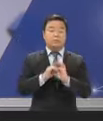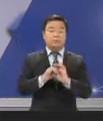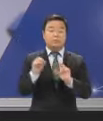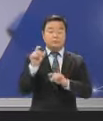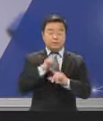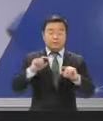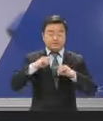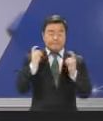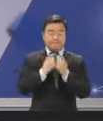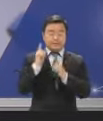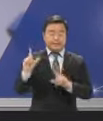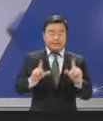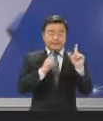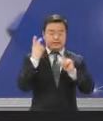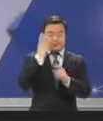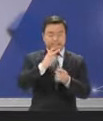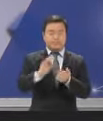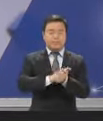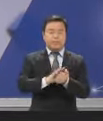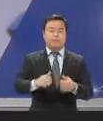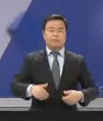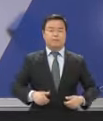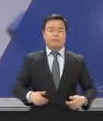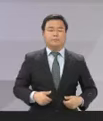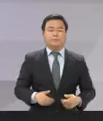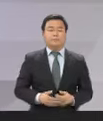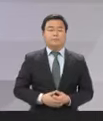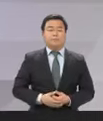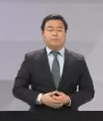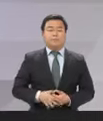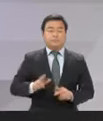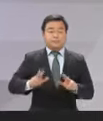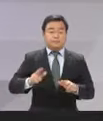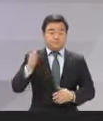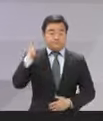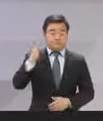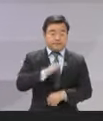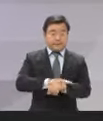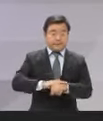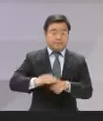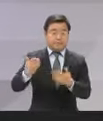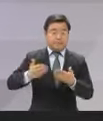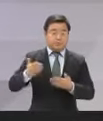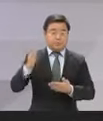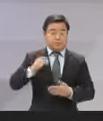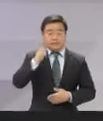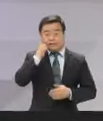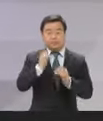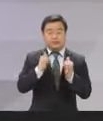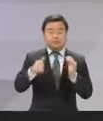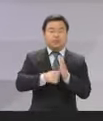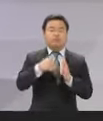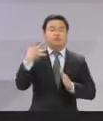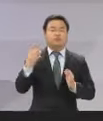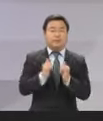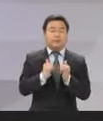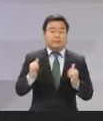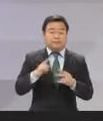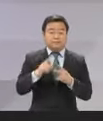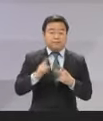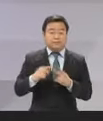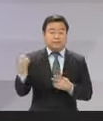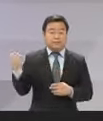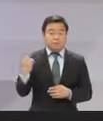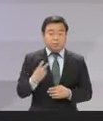해야 우리 사회가 보다 이제 성숙하게 되겠죠. 그렇습니다. 뭐 지금 얘기 잘 해주셨지만 연예인이라든가 유명인이라든가 일단 뭐